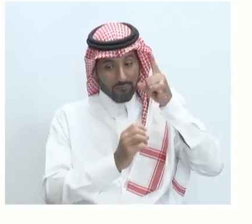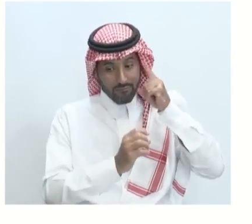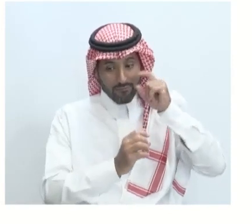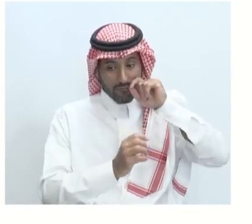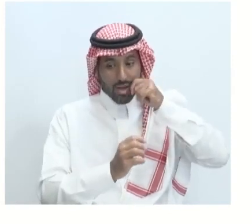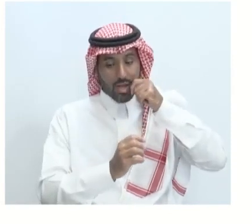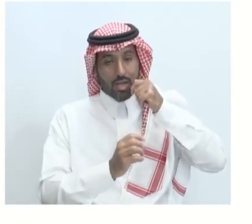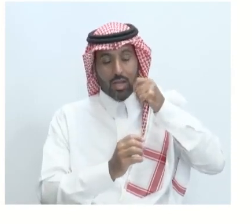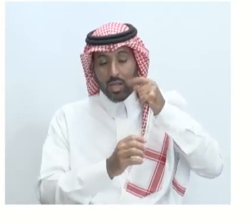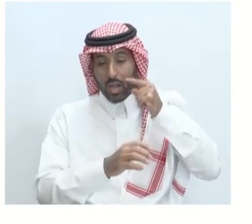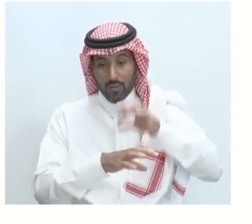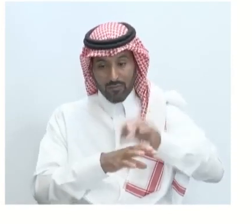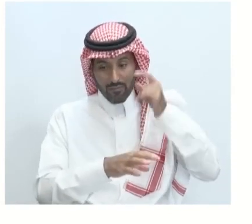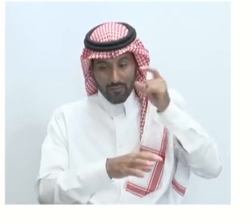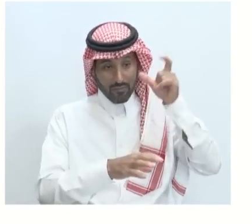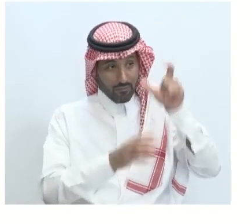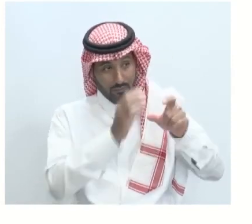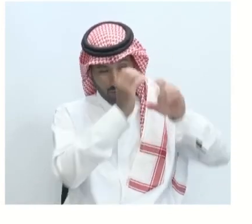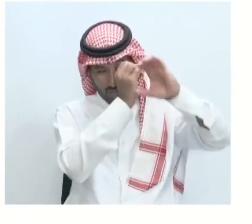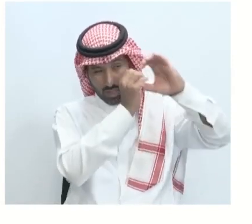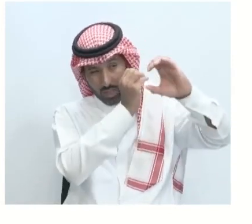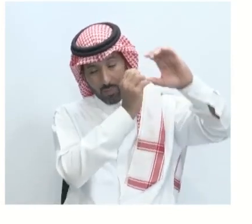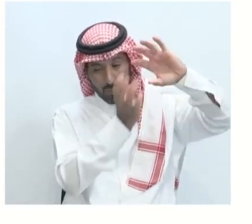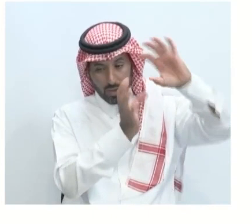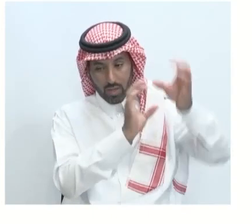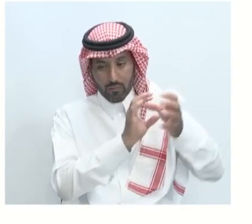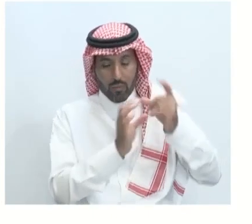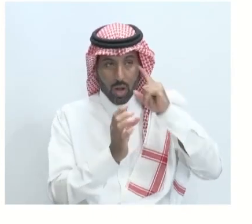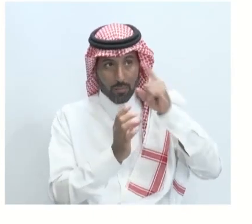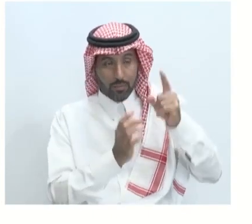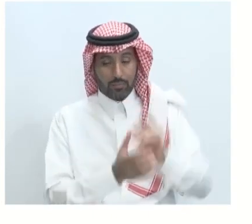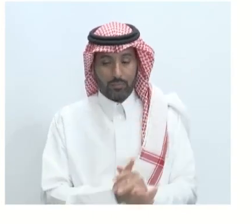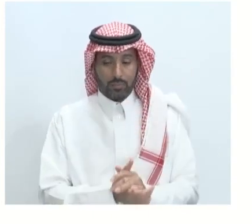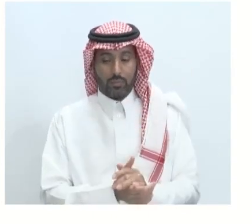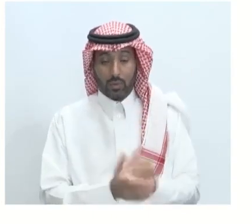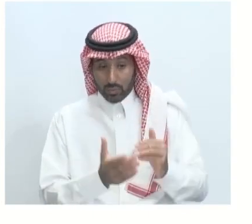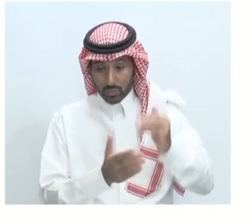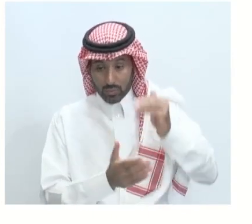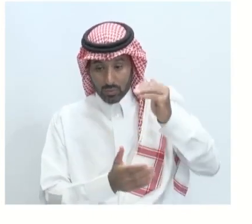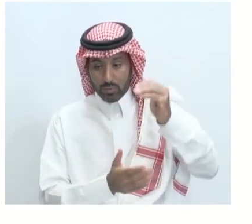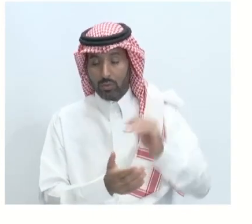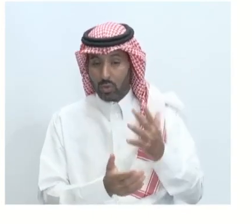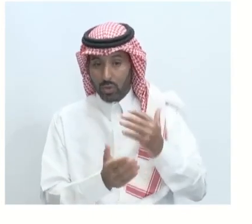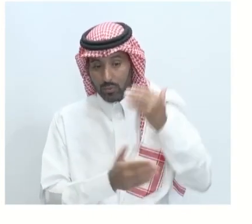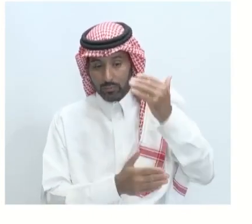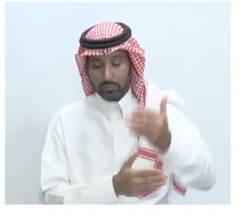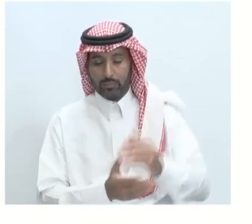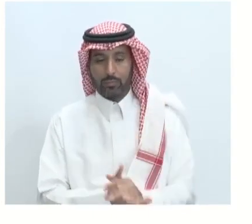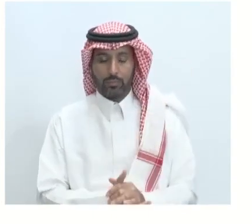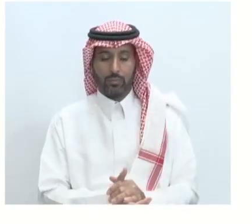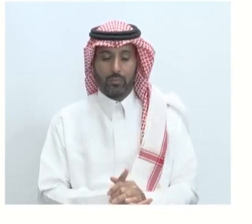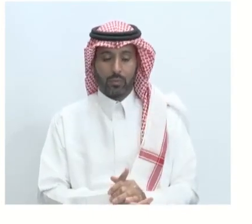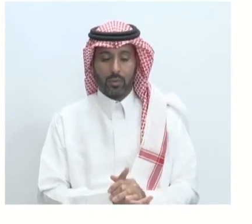النجوم والاجرام السماويه وقد تطورت التلسكوبات كثيرا وتنوعت مما ساعد على رصد